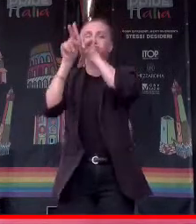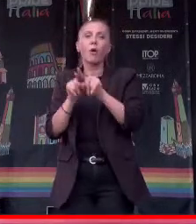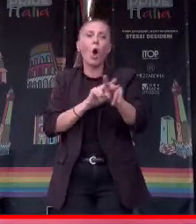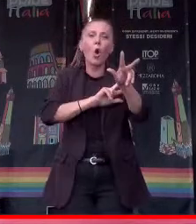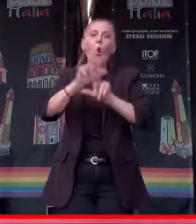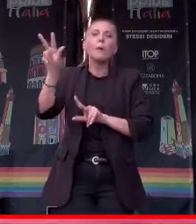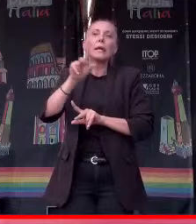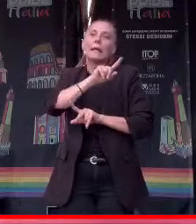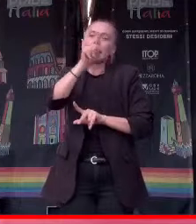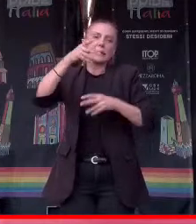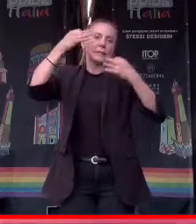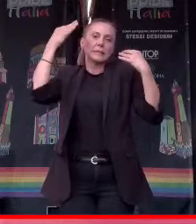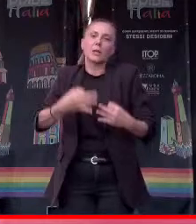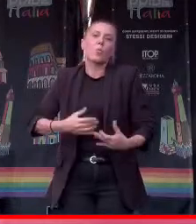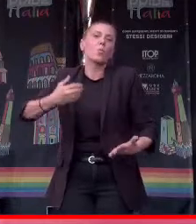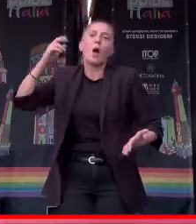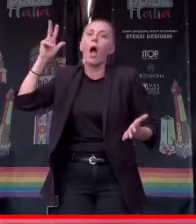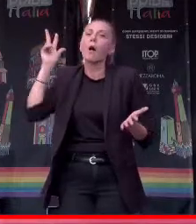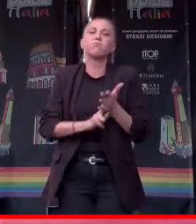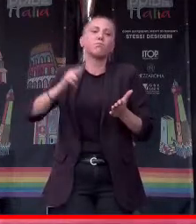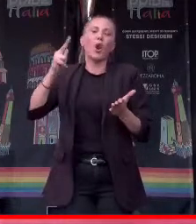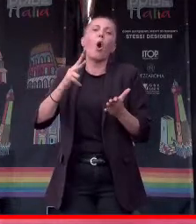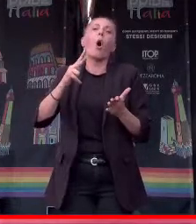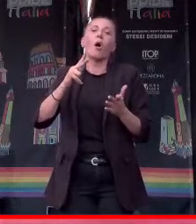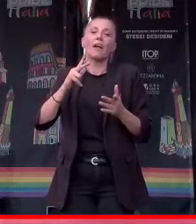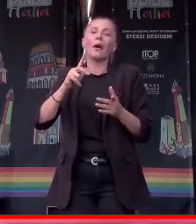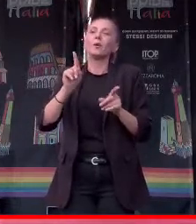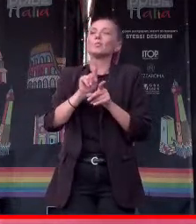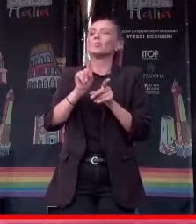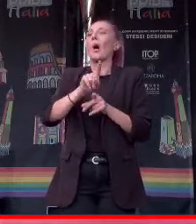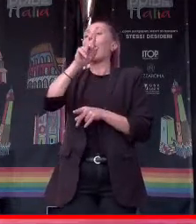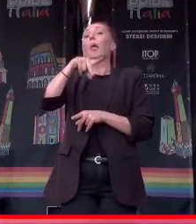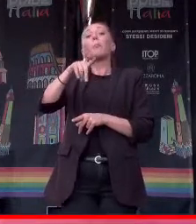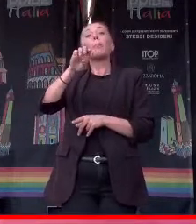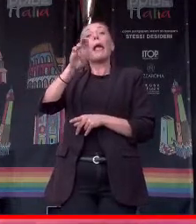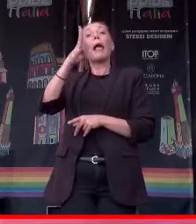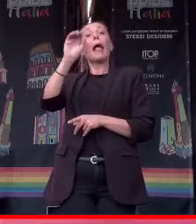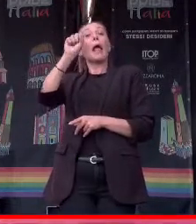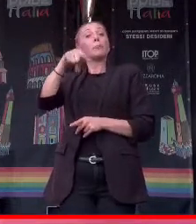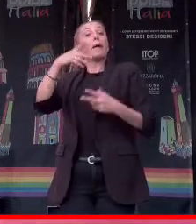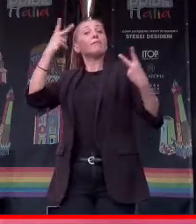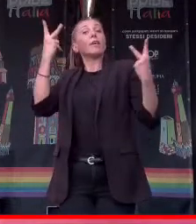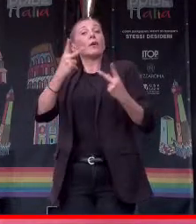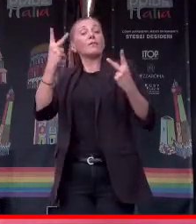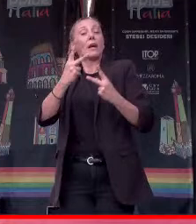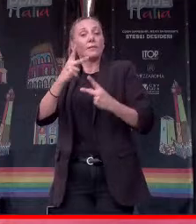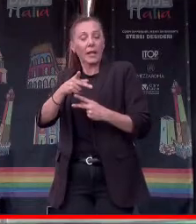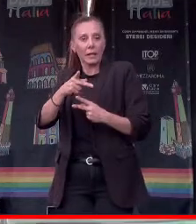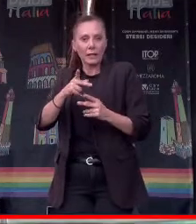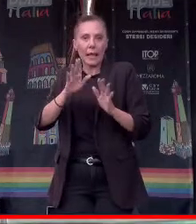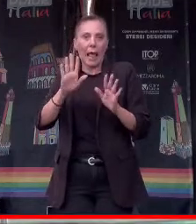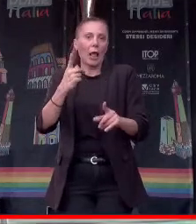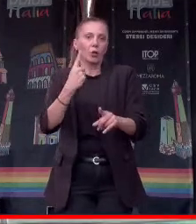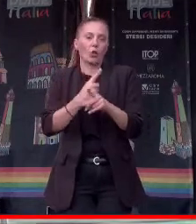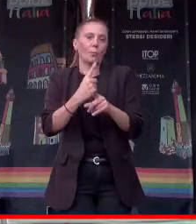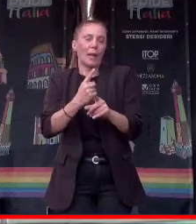inutile, completamente inutile, spacciandolo per PEBA, tanto il Consiglio Comunale poi lo approva. E dobbiamo